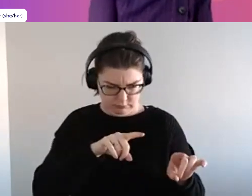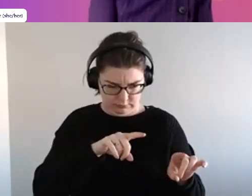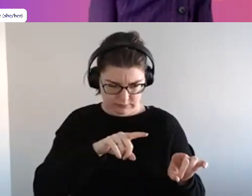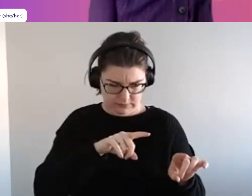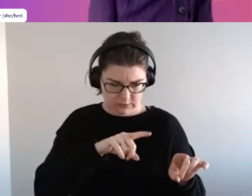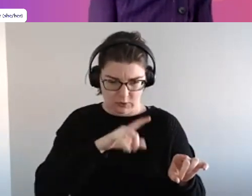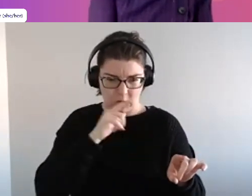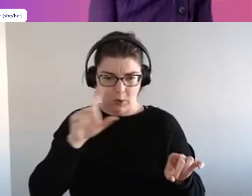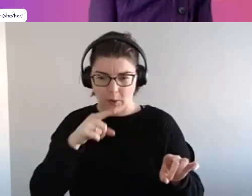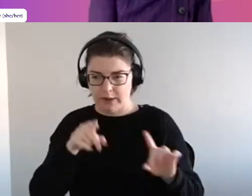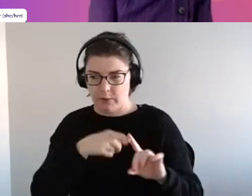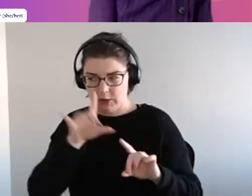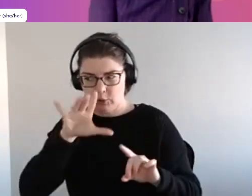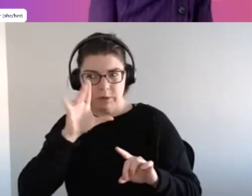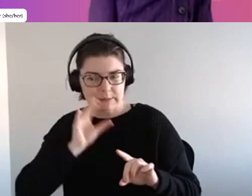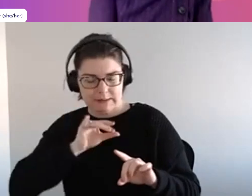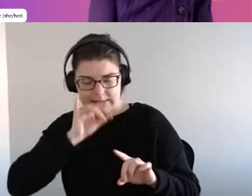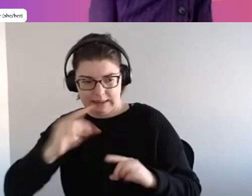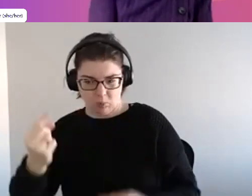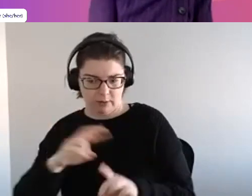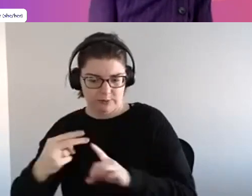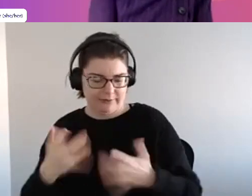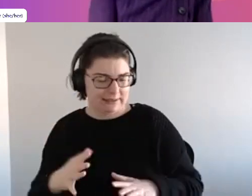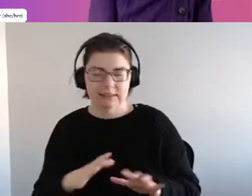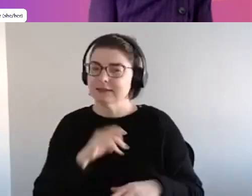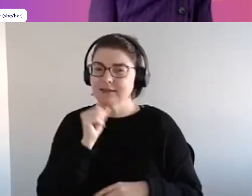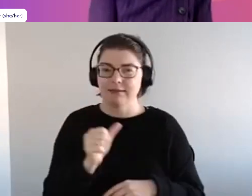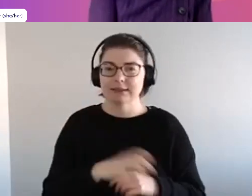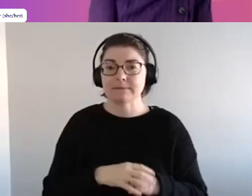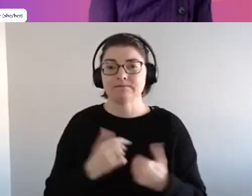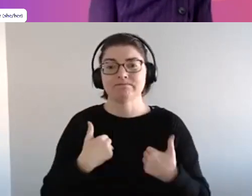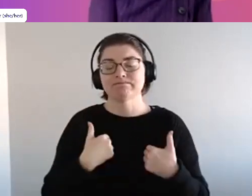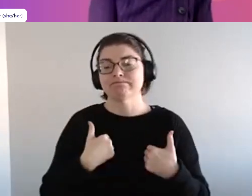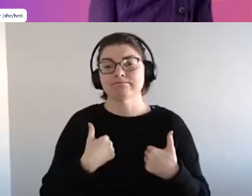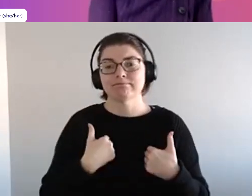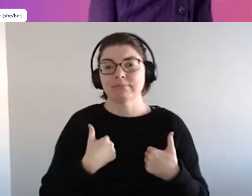vraiment connaître les enfants et de savoir comment leur parler